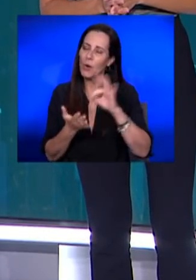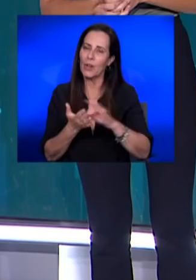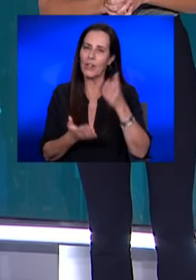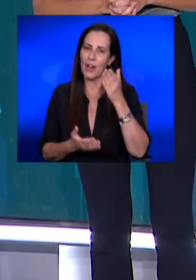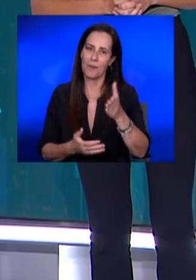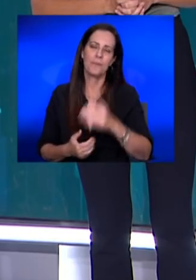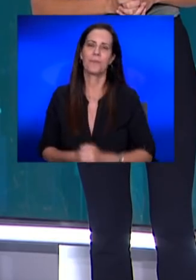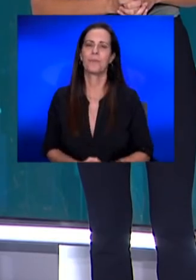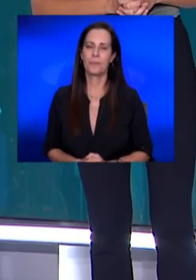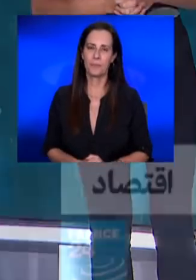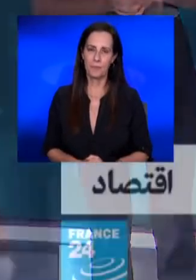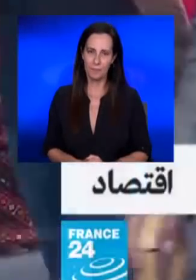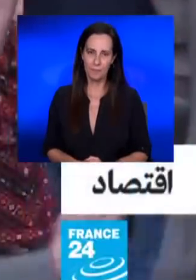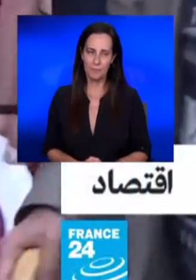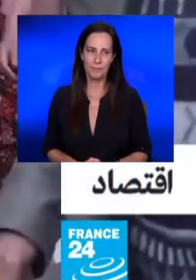דסק הערבים, עידו קורן.